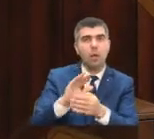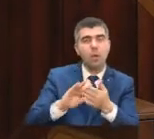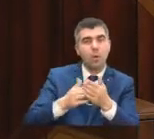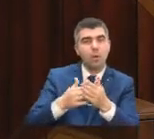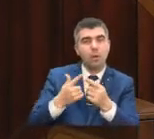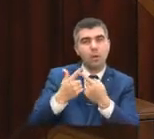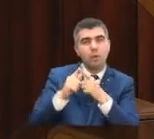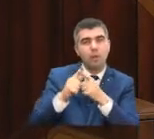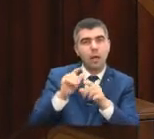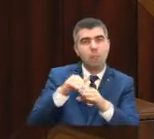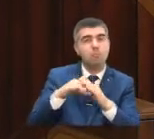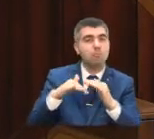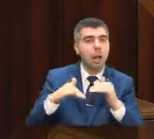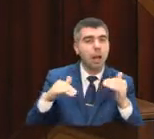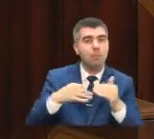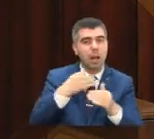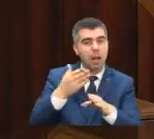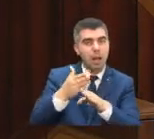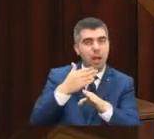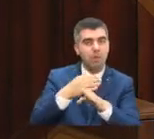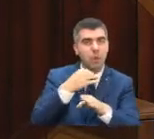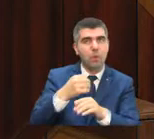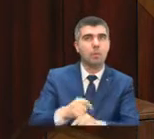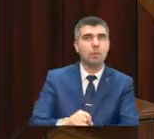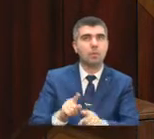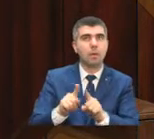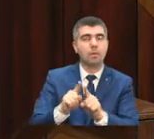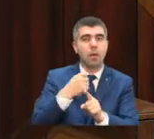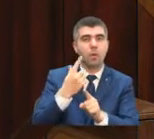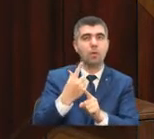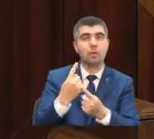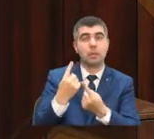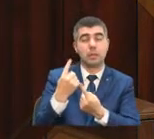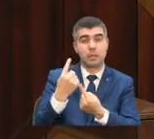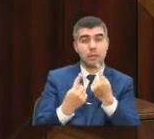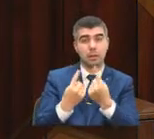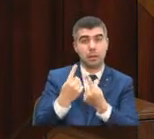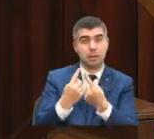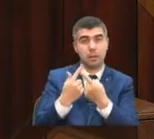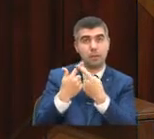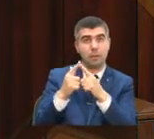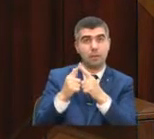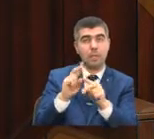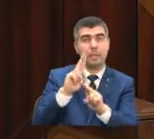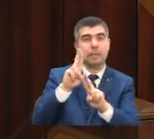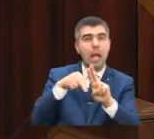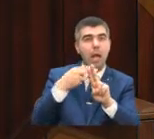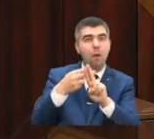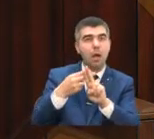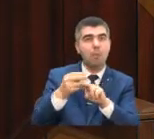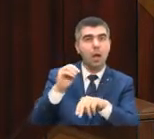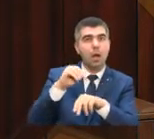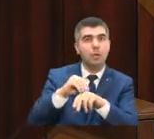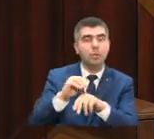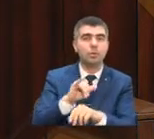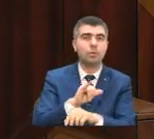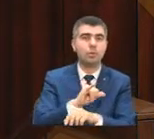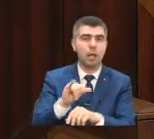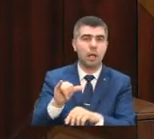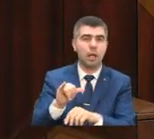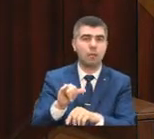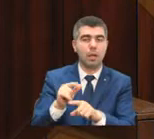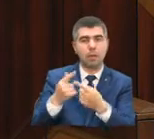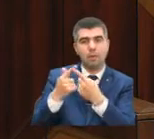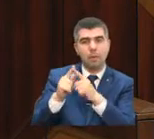البرلماني اللي حطينا عليكم، ماشي تنزل على التوقيت ديال التعقيب الإضافي وتمشي دابا تجاوب واحد آخر. هذا تكيس الأزمة اللي كاينة في